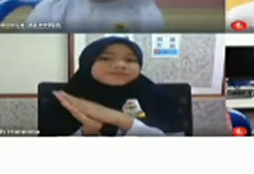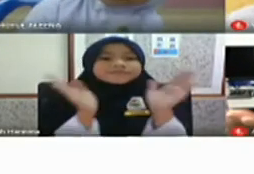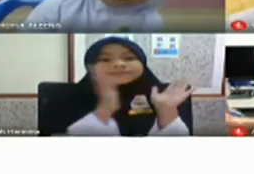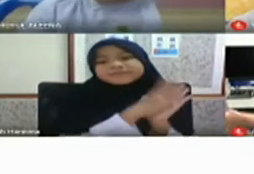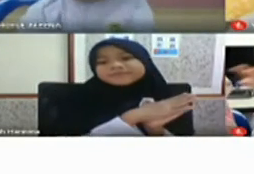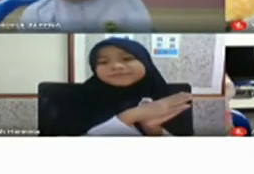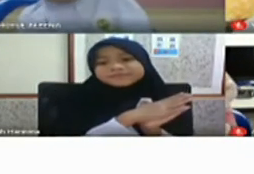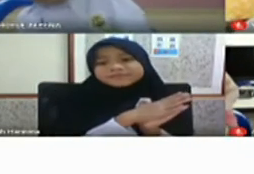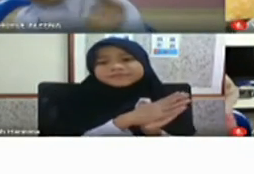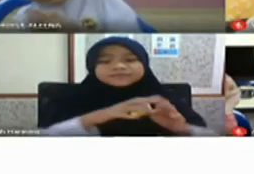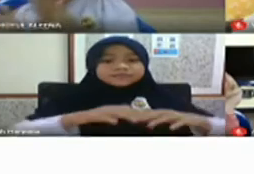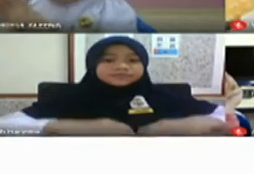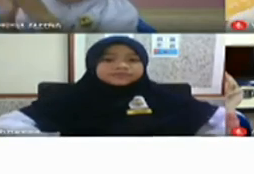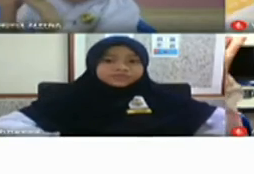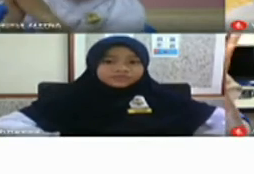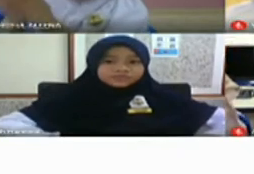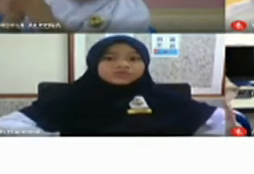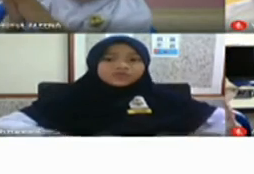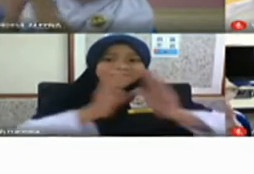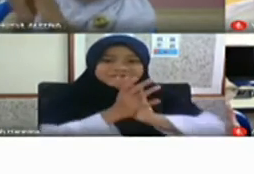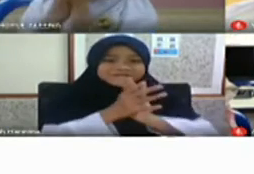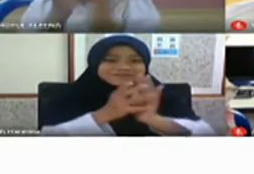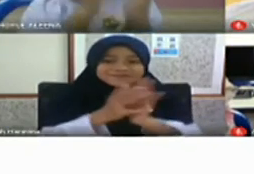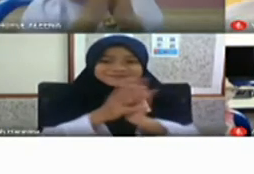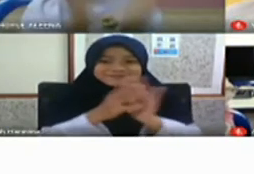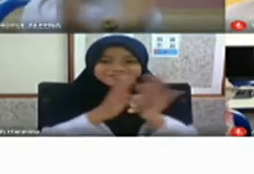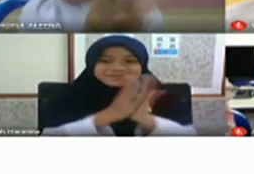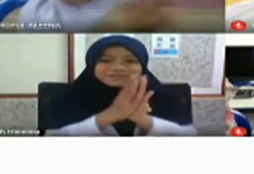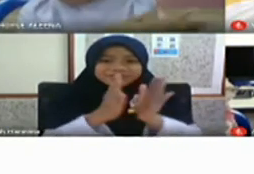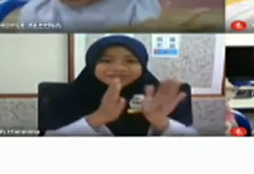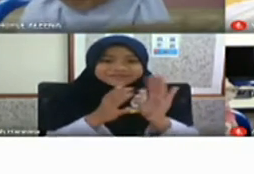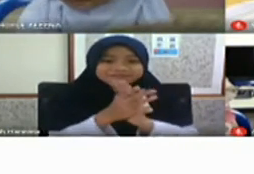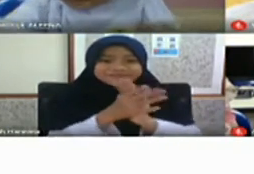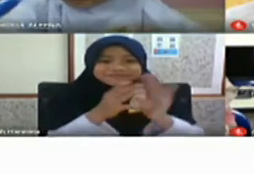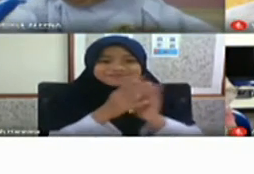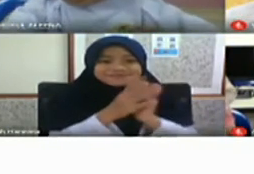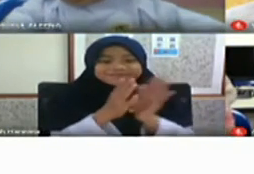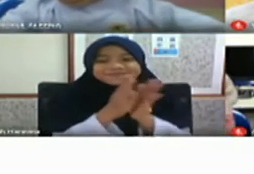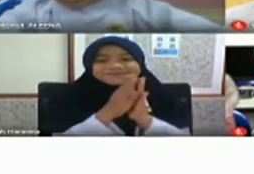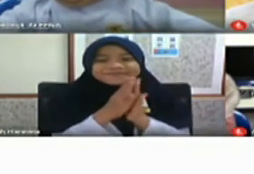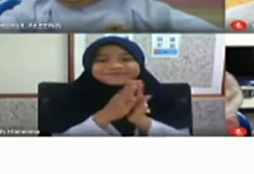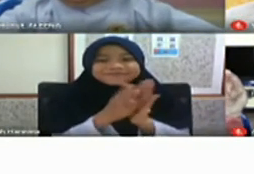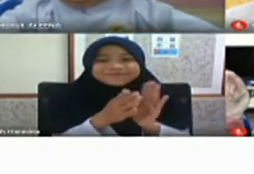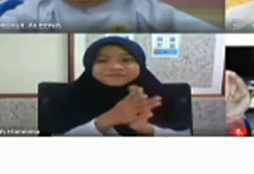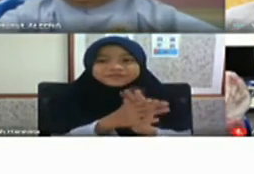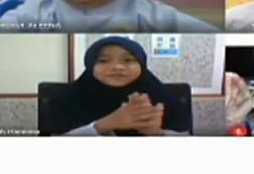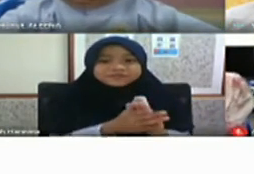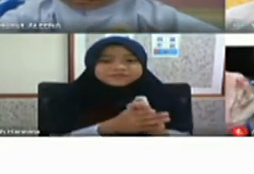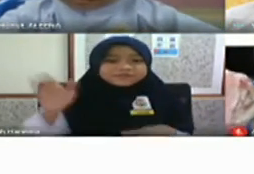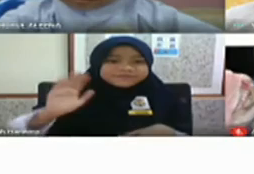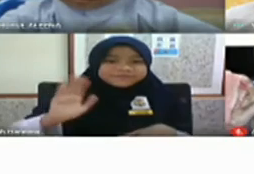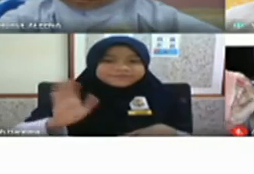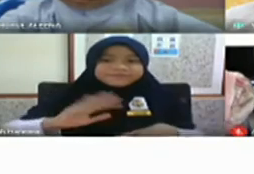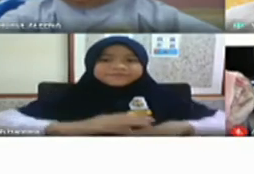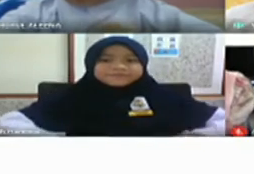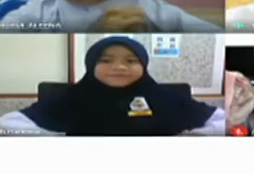kemudaratan. Itulah yang kita dah belajar hari ini. Terima kasih cikgu. Terima kasih adik-adik dalam talian. Dan jangan lupa.